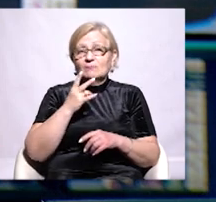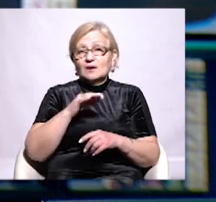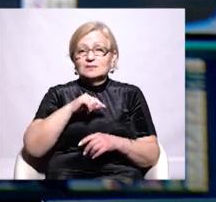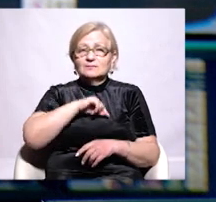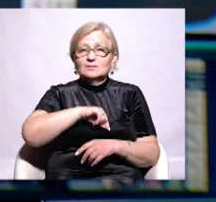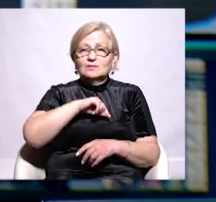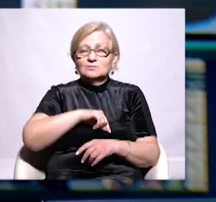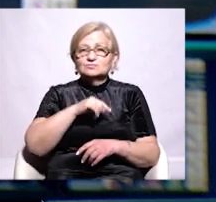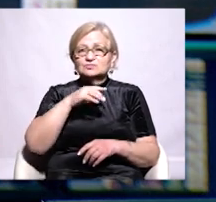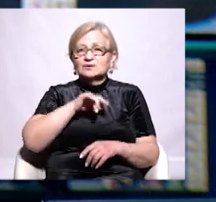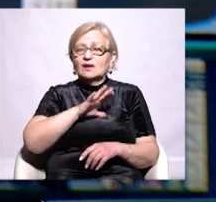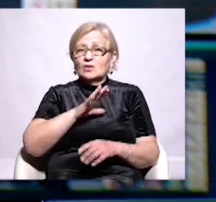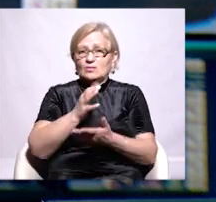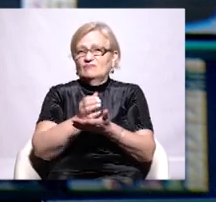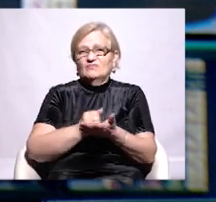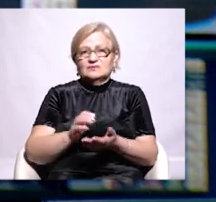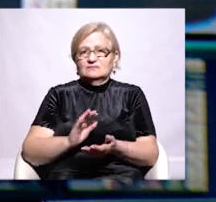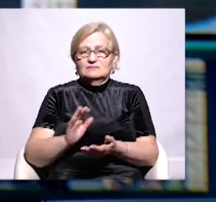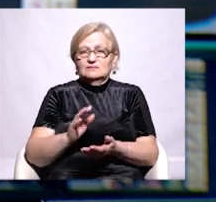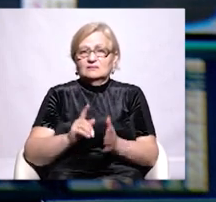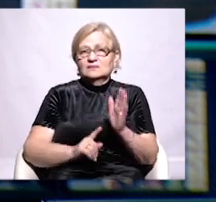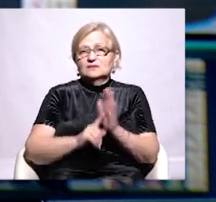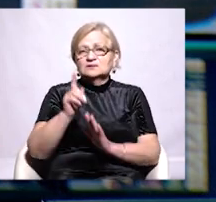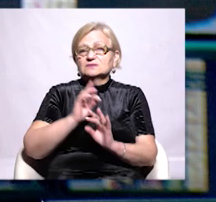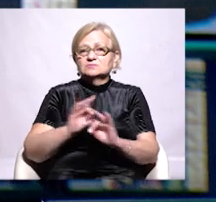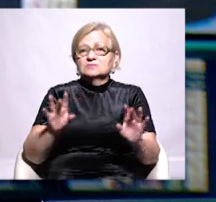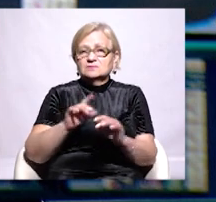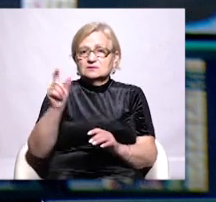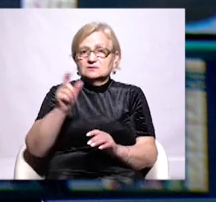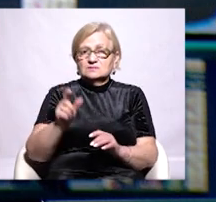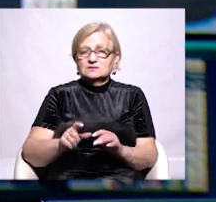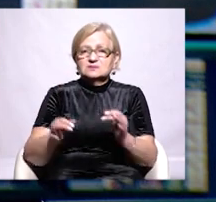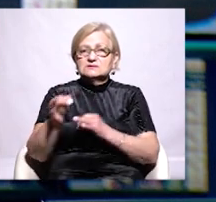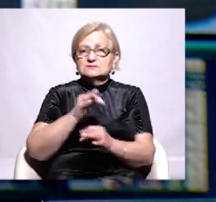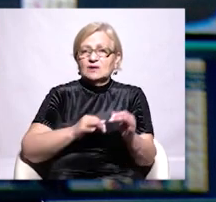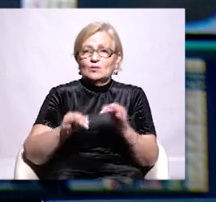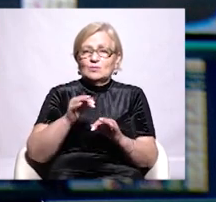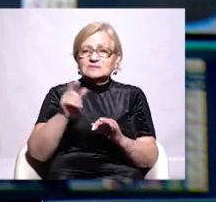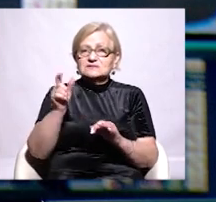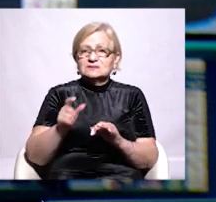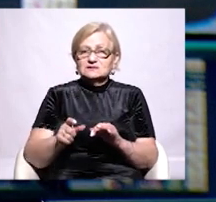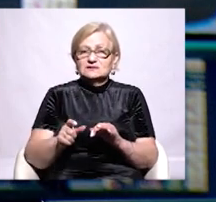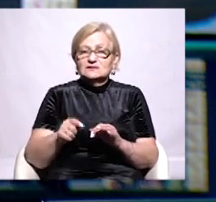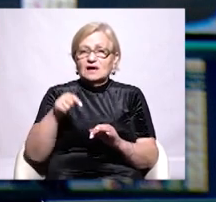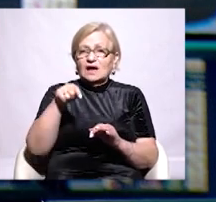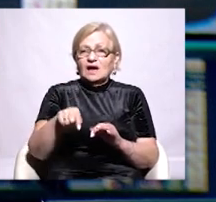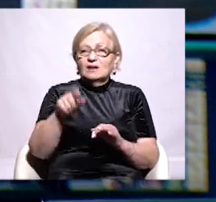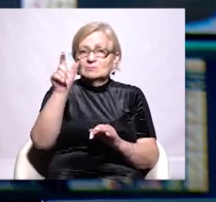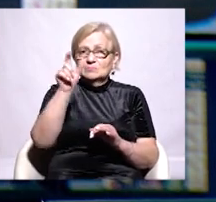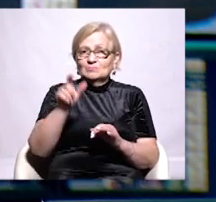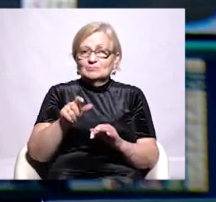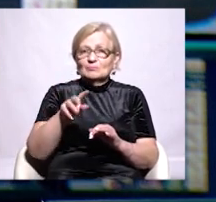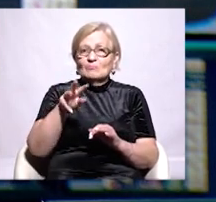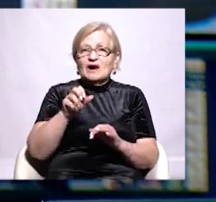გულში ნადებს ვერ დამალავს. Და შემდეგ იწყებს თხრობას, საუბარს, იწყებს ლექს და ამ ლექსში